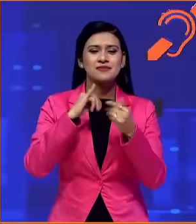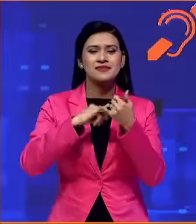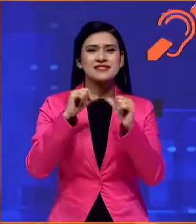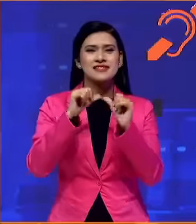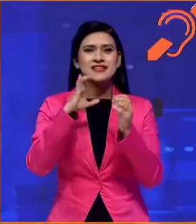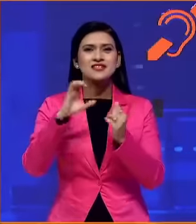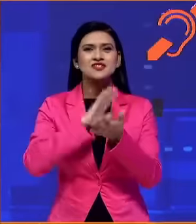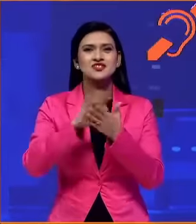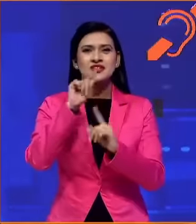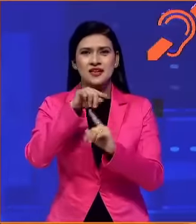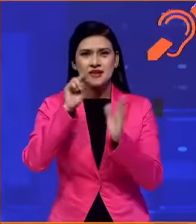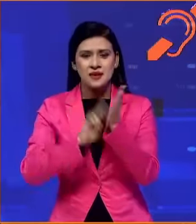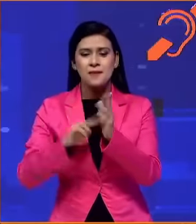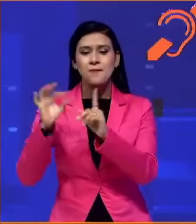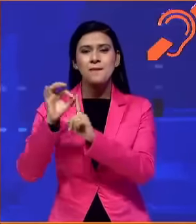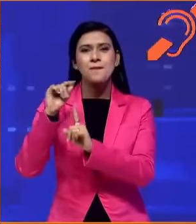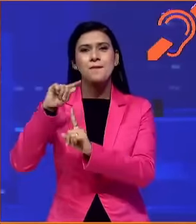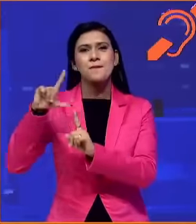सचिन